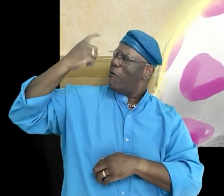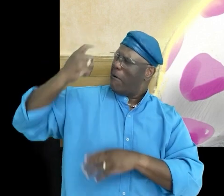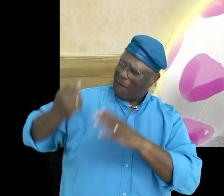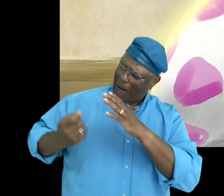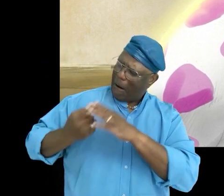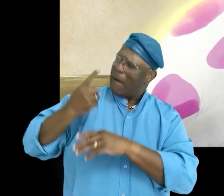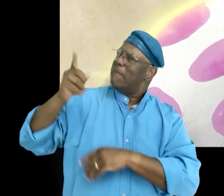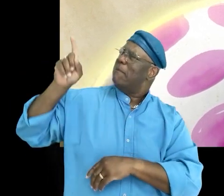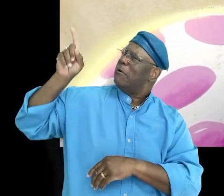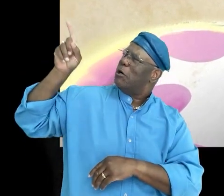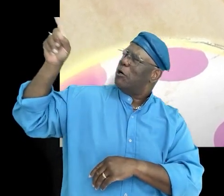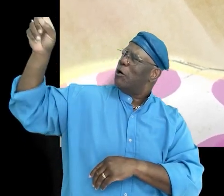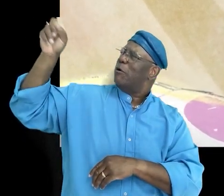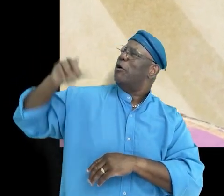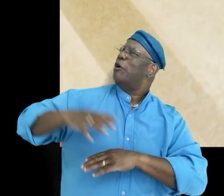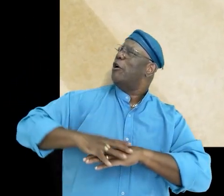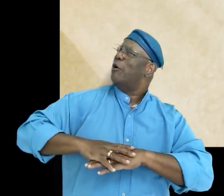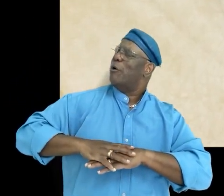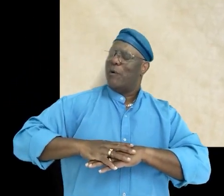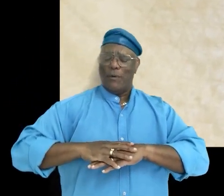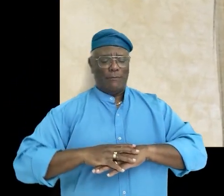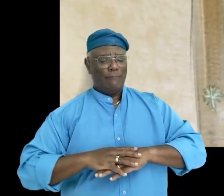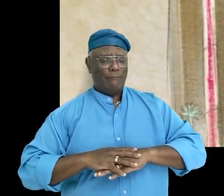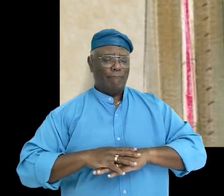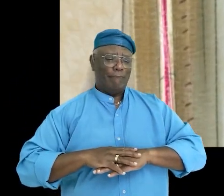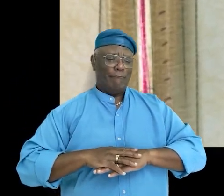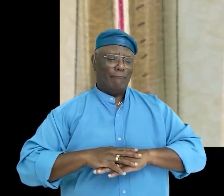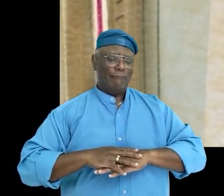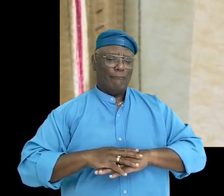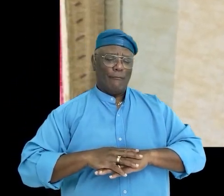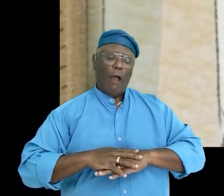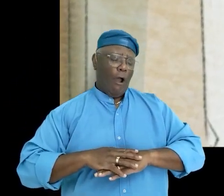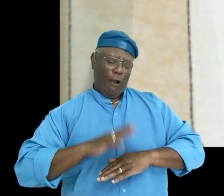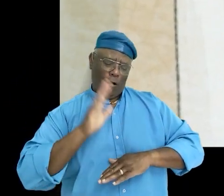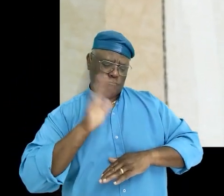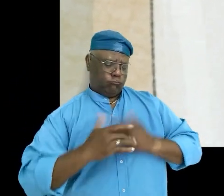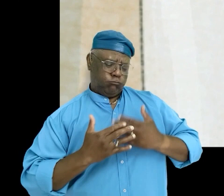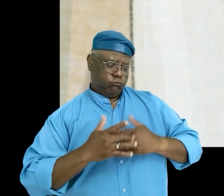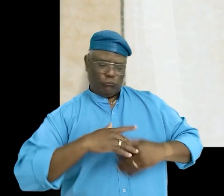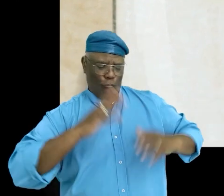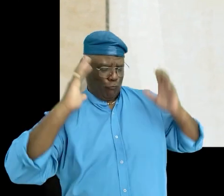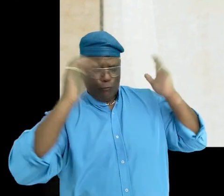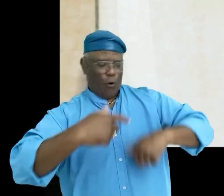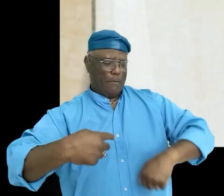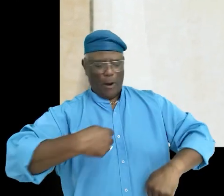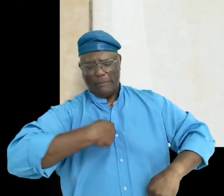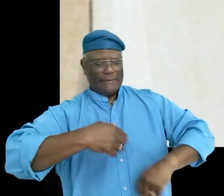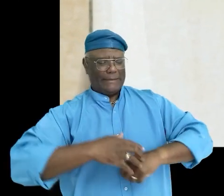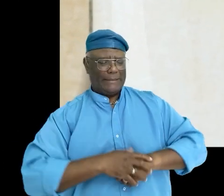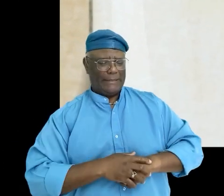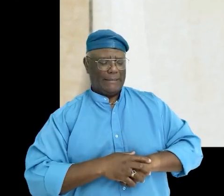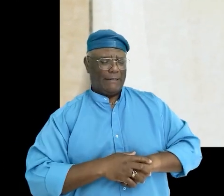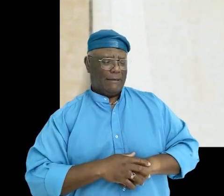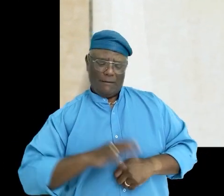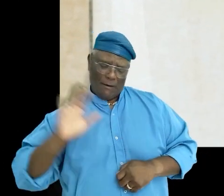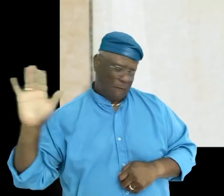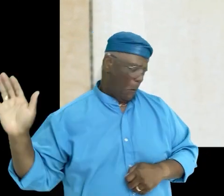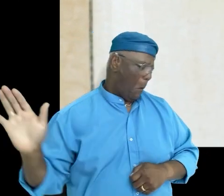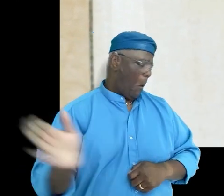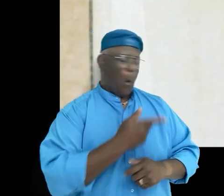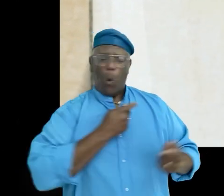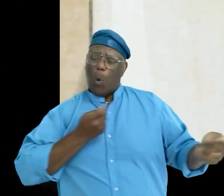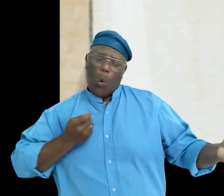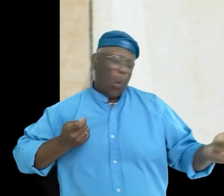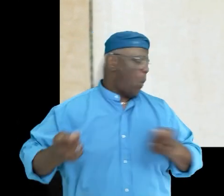roedd wedi ffrysio. Roedden ni'n meddwl beth yn wedi digwydd I ti, meddai Lula. Paid â phoeni amdana I, meddai